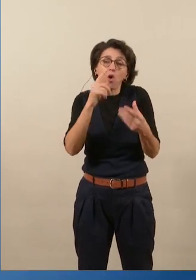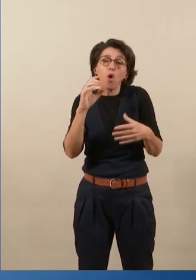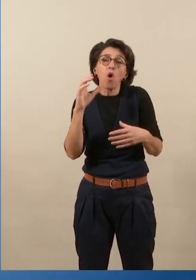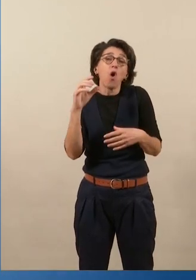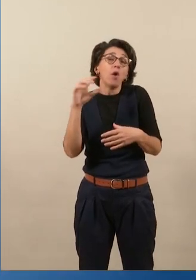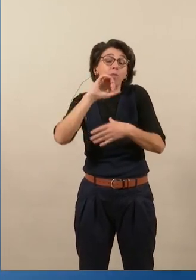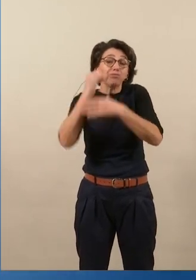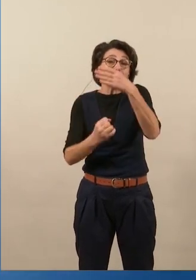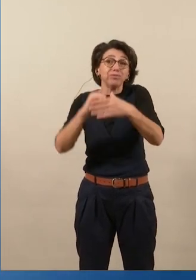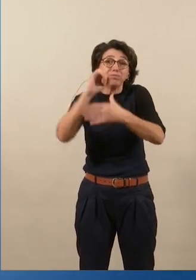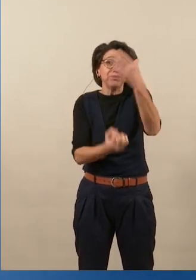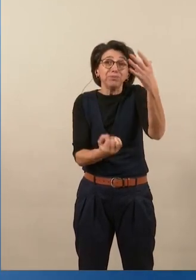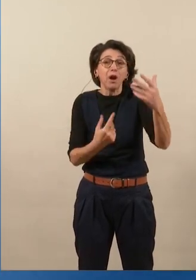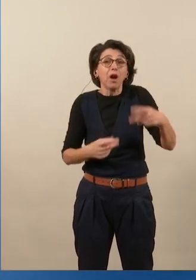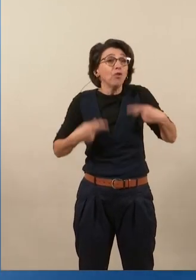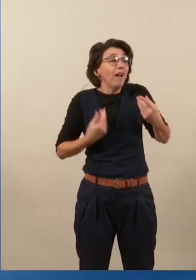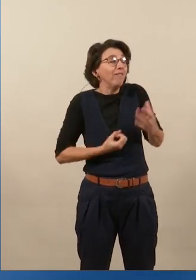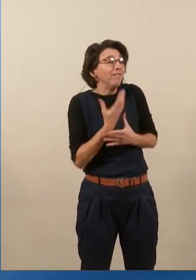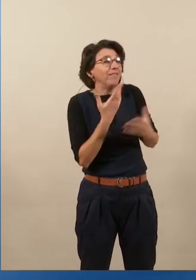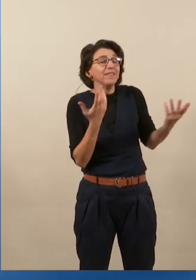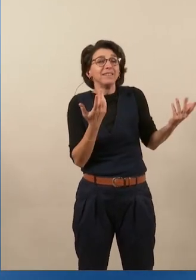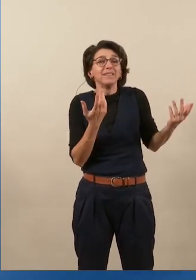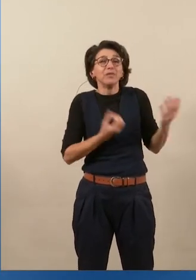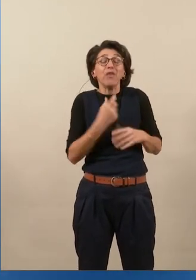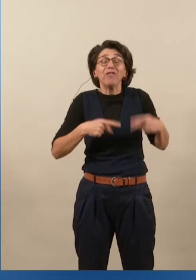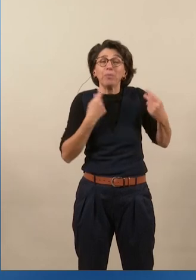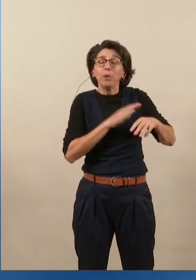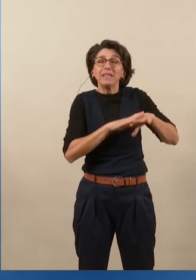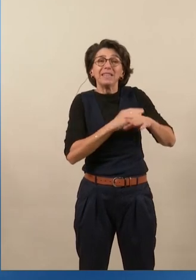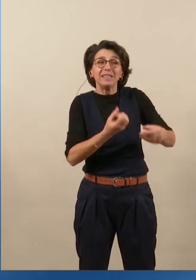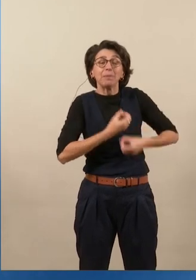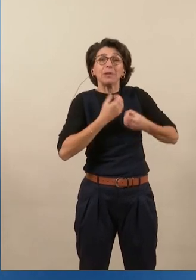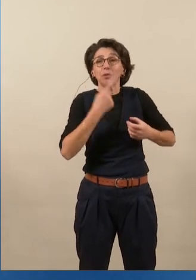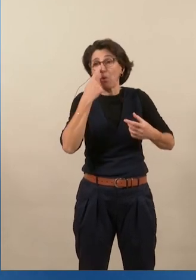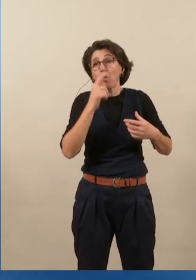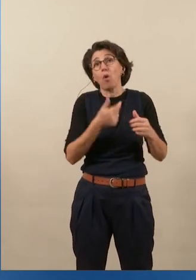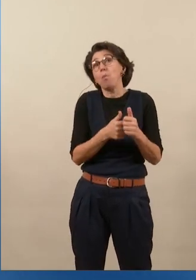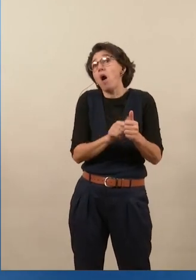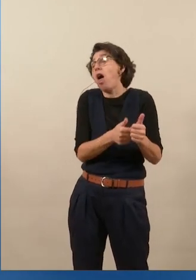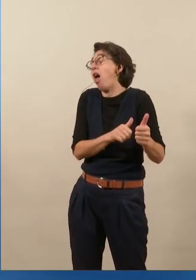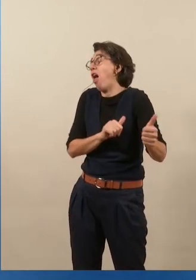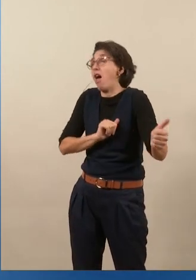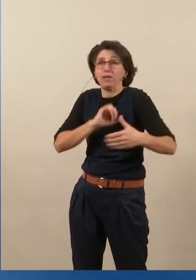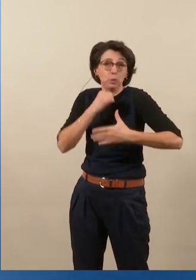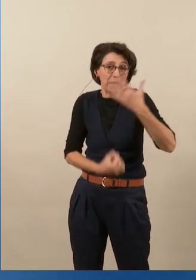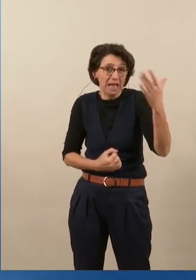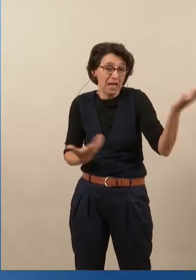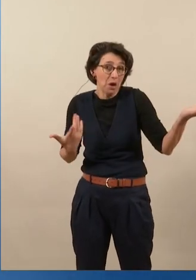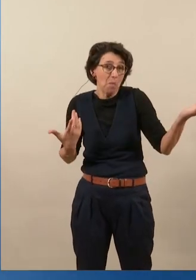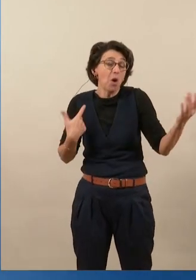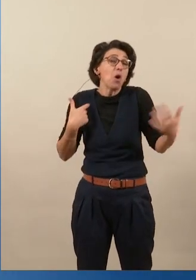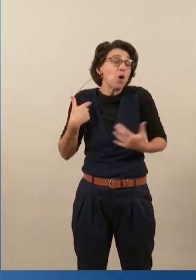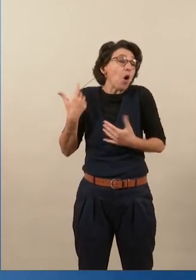la nouvelle vie politique telle telle qu'elle s'exprimait et que donc j'avais j'avais un temps de retard que la politique moderne